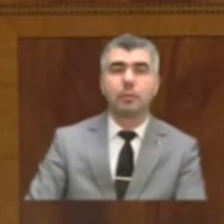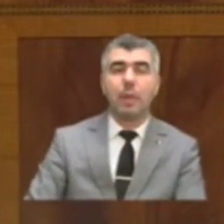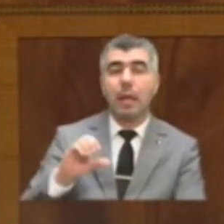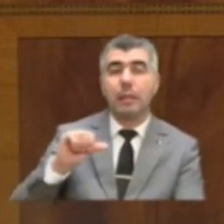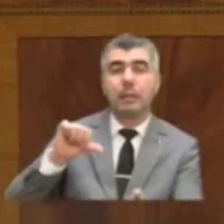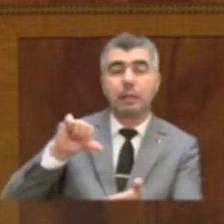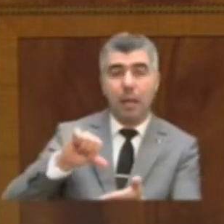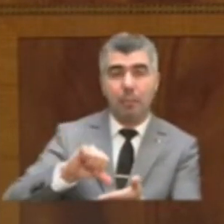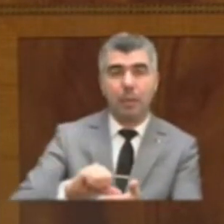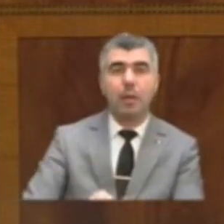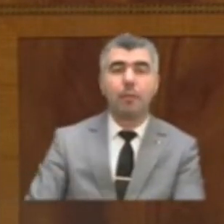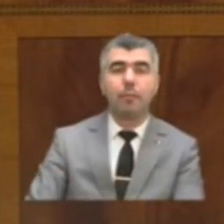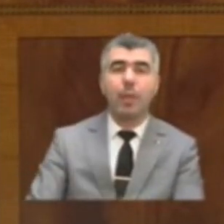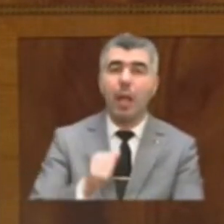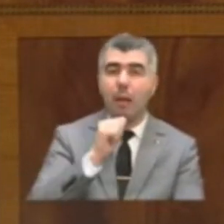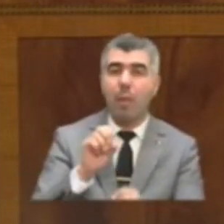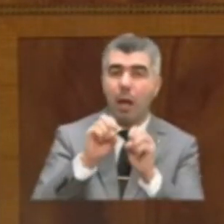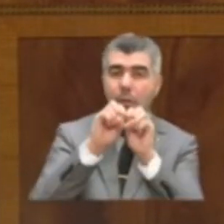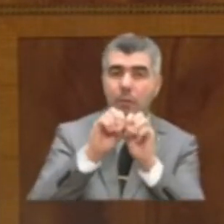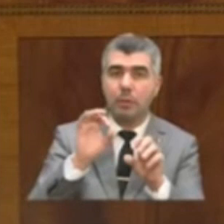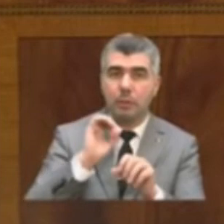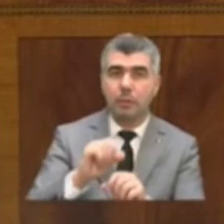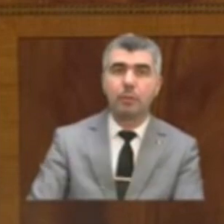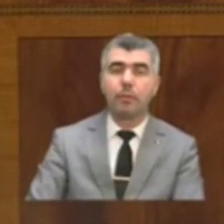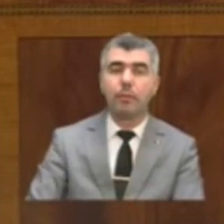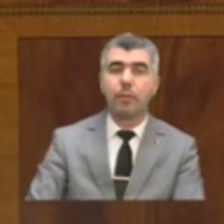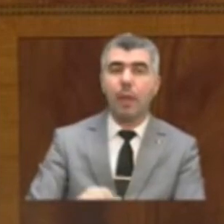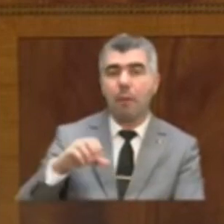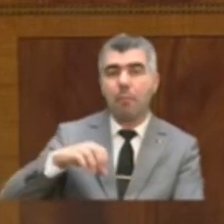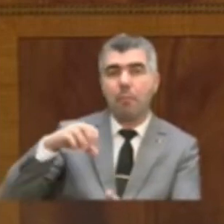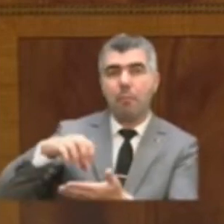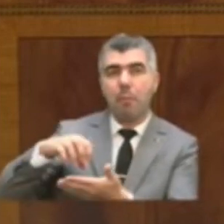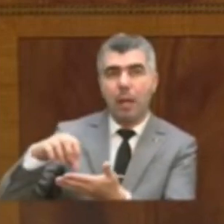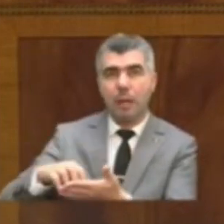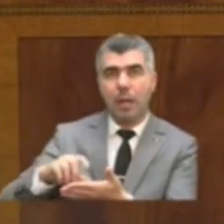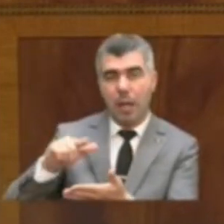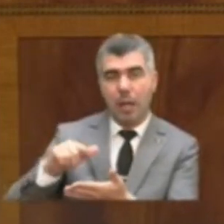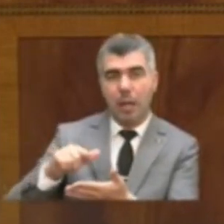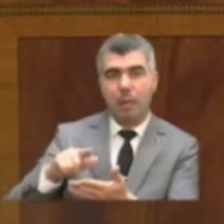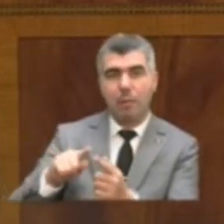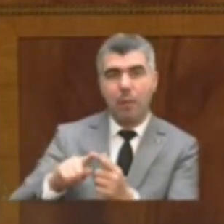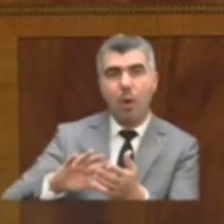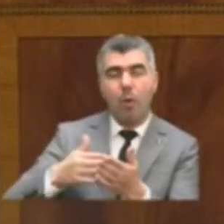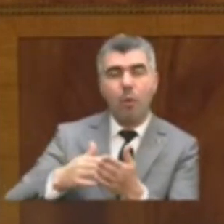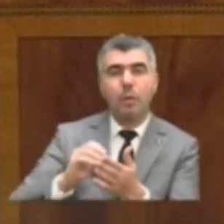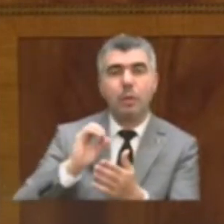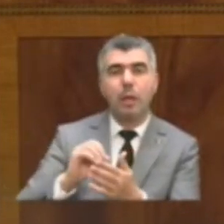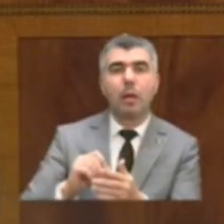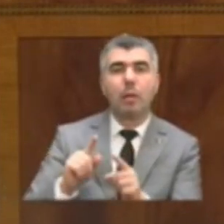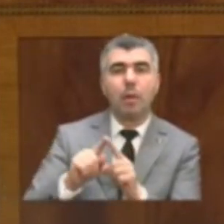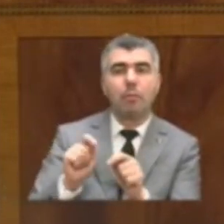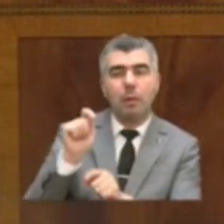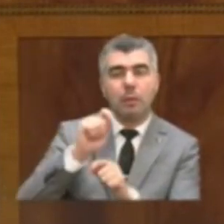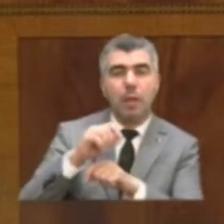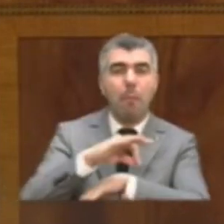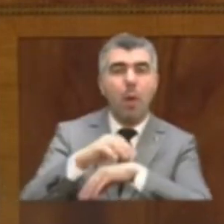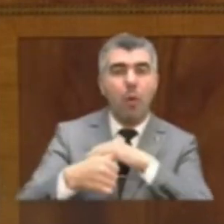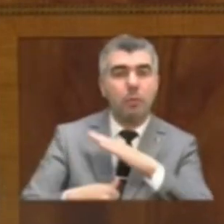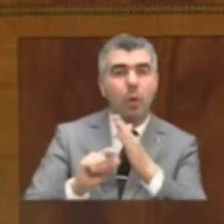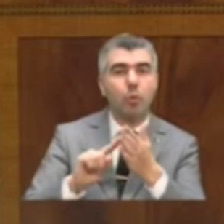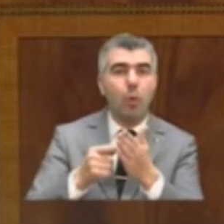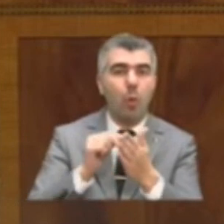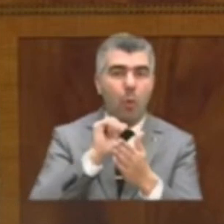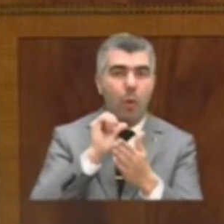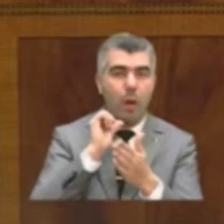الدار البيضاء ماء الشرب، لان كاين محطات اللي دارت من طرف لو سي بي، وكاين